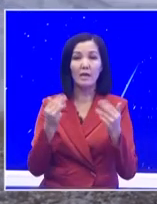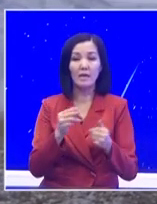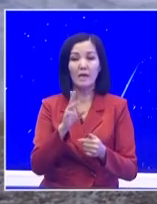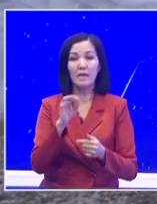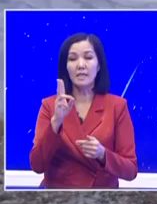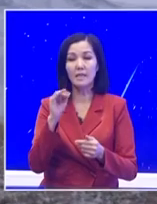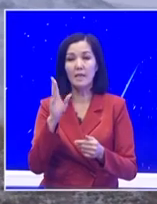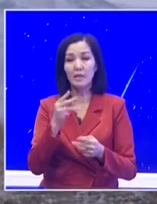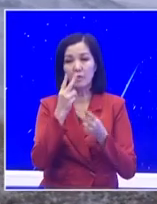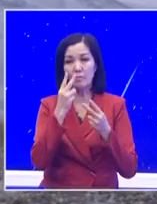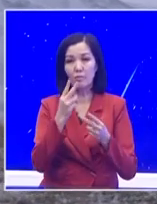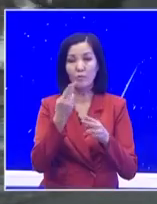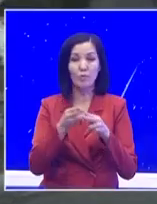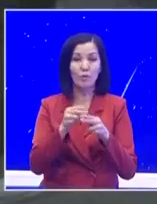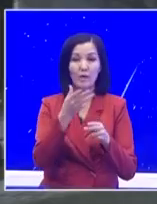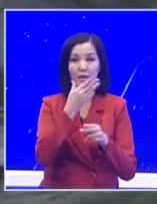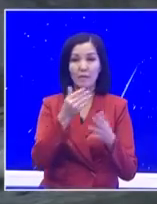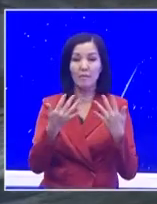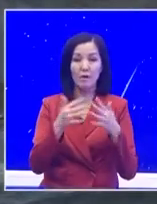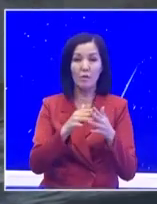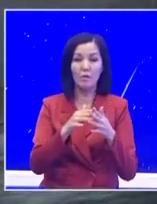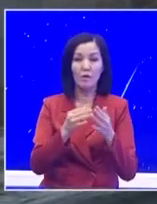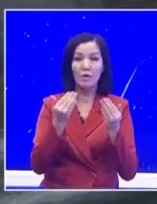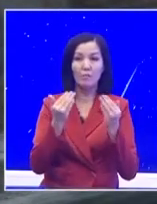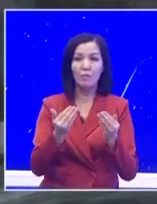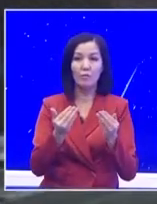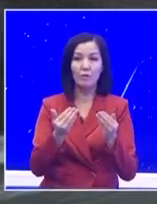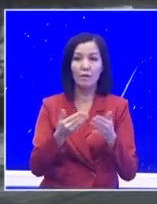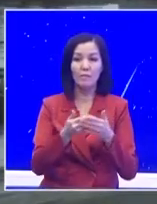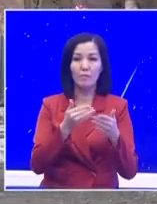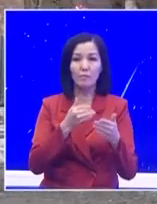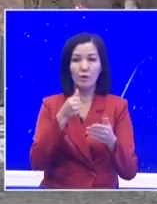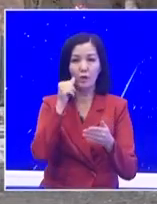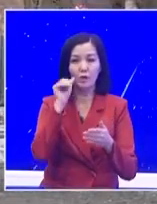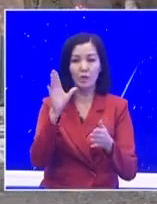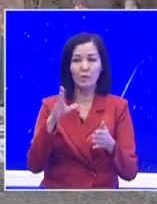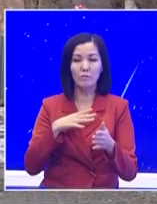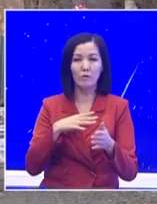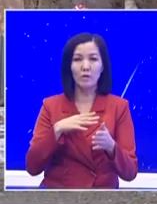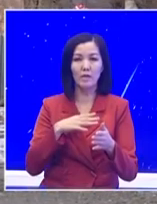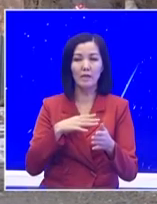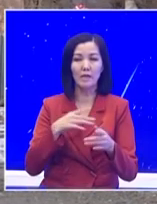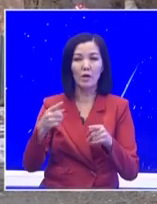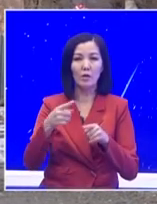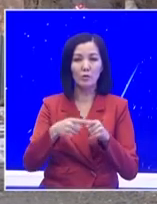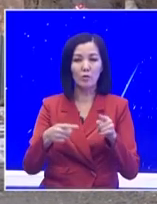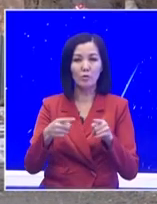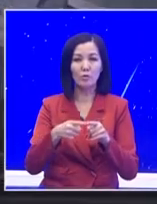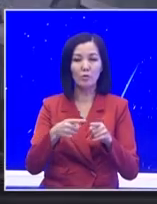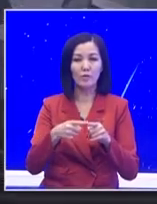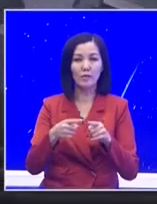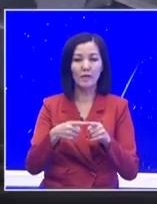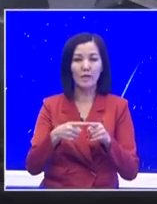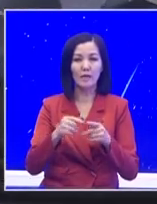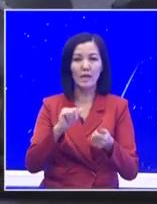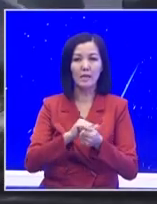Қызылағаштың бүгінгі келбеті көз қуантарлық. Бүгінгі келбеті дейміз, бүгіннен бұрын кешегісі болған. Тоғыз жолдың торабындағы тас мүсін соны